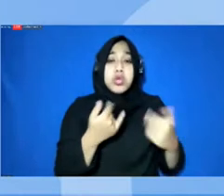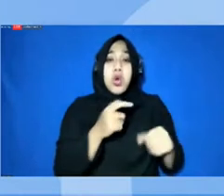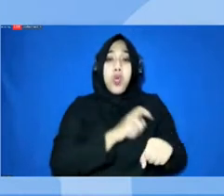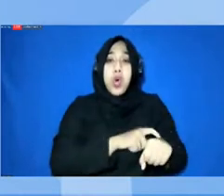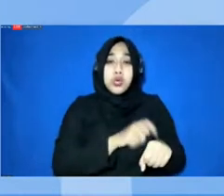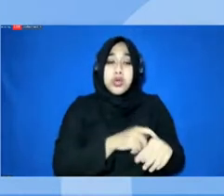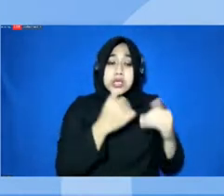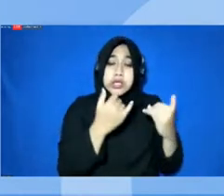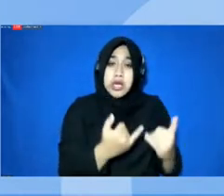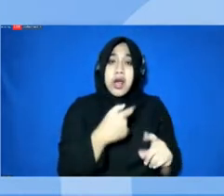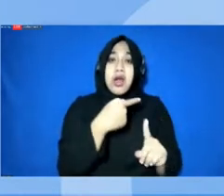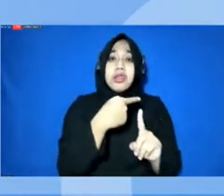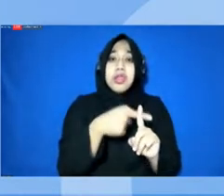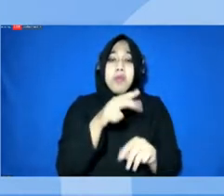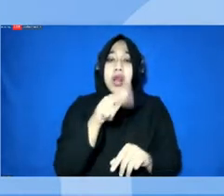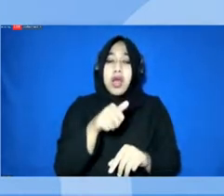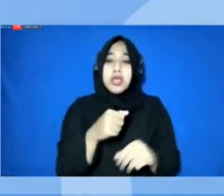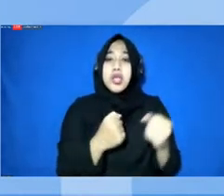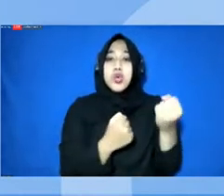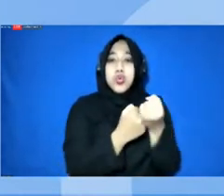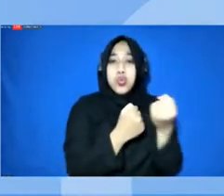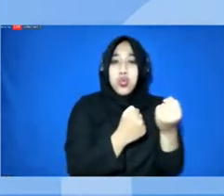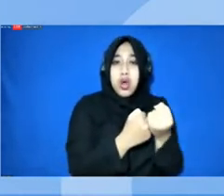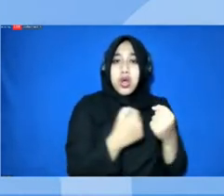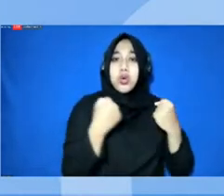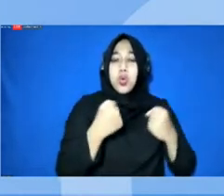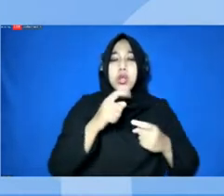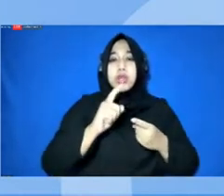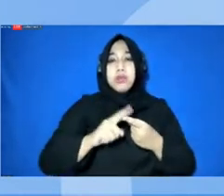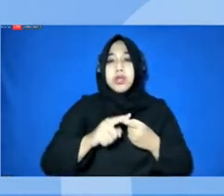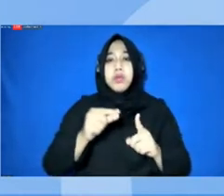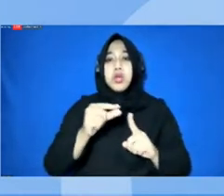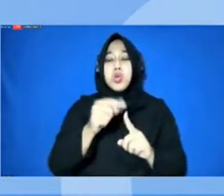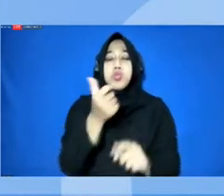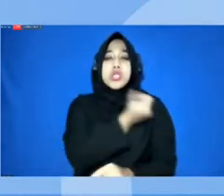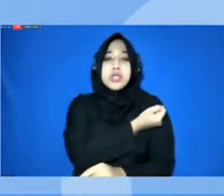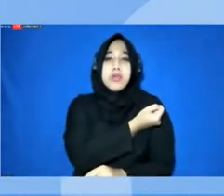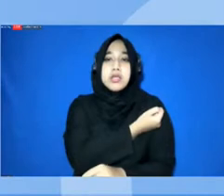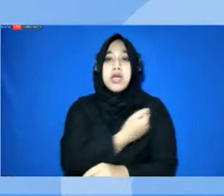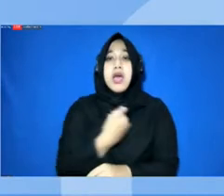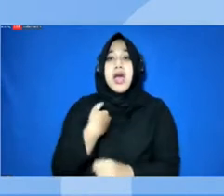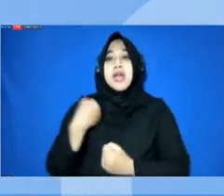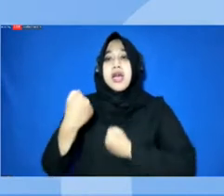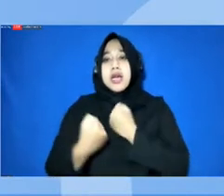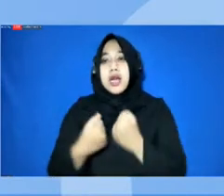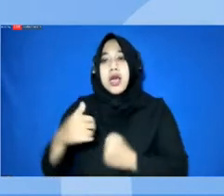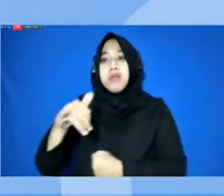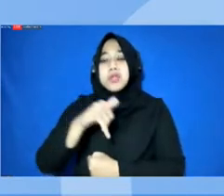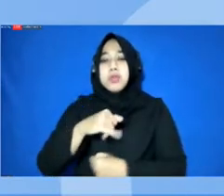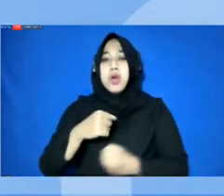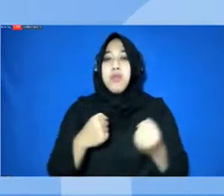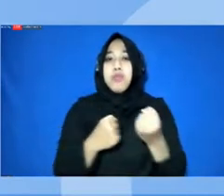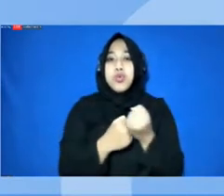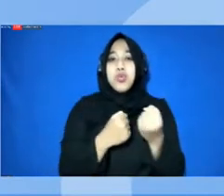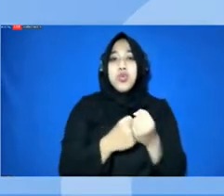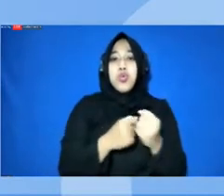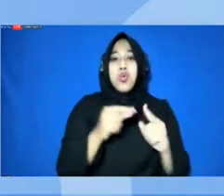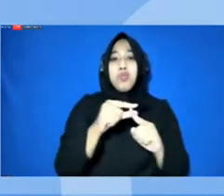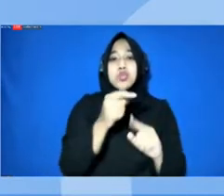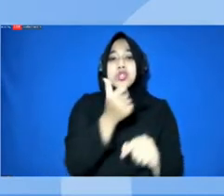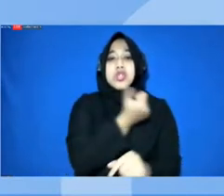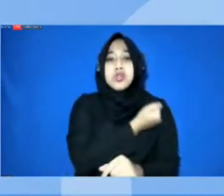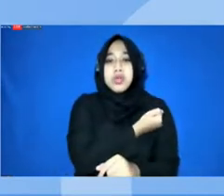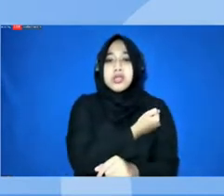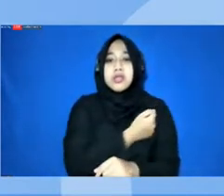untuk menambah ya support yang kuat kepada teman-teman di puskesmas, ada gerakan bersama mendukung puskesmas karena mereka sudah exhausted